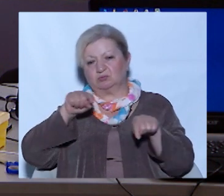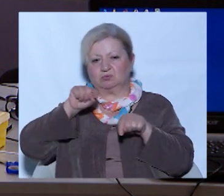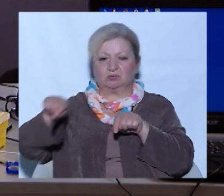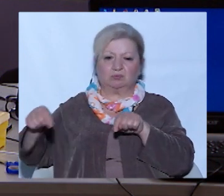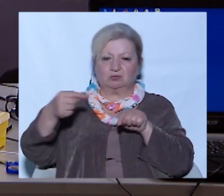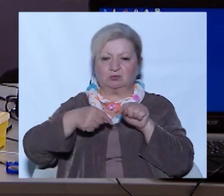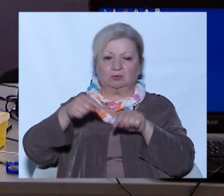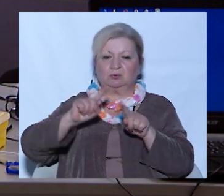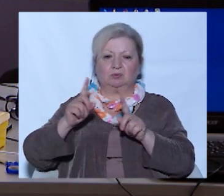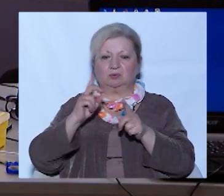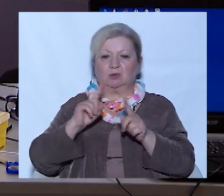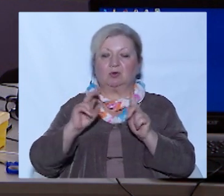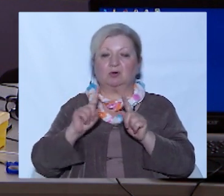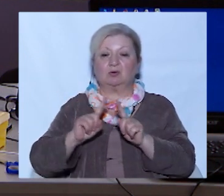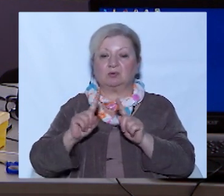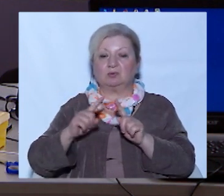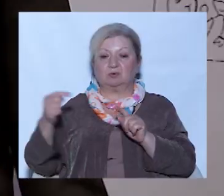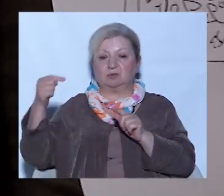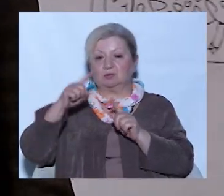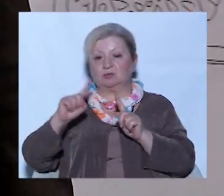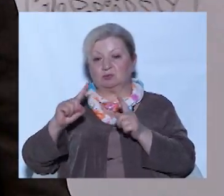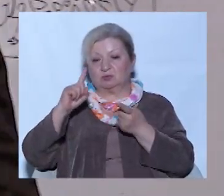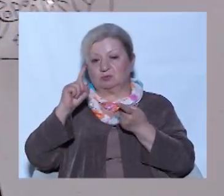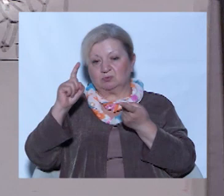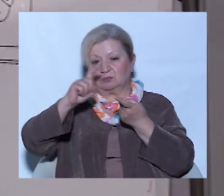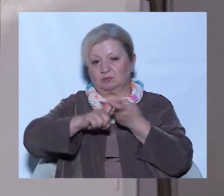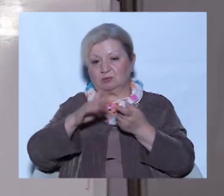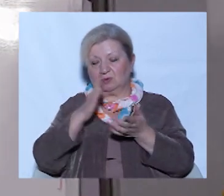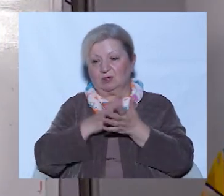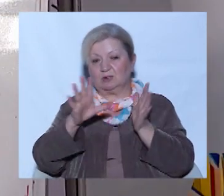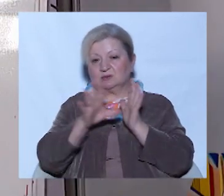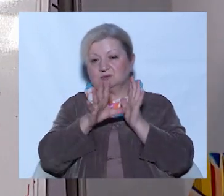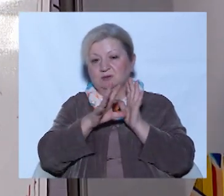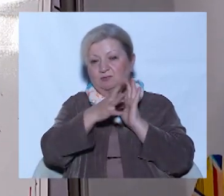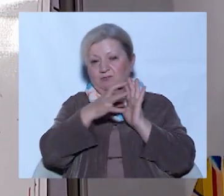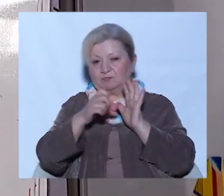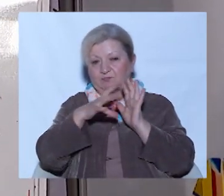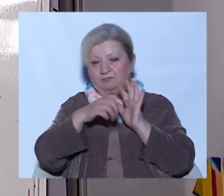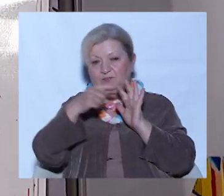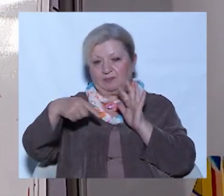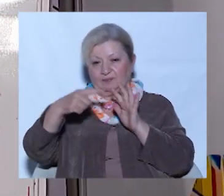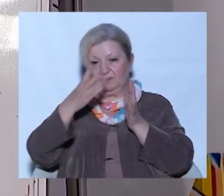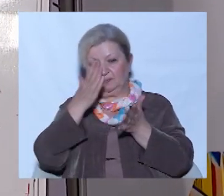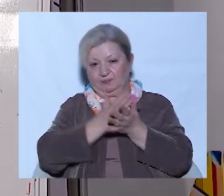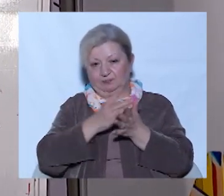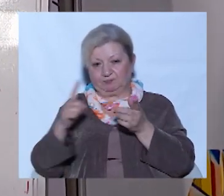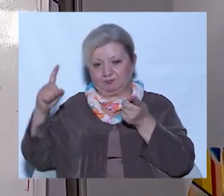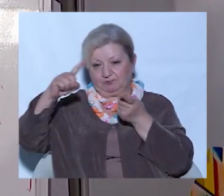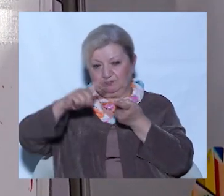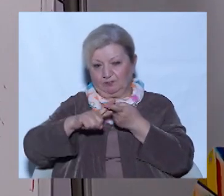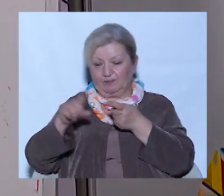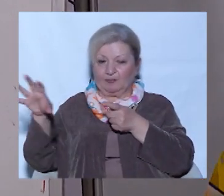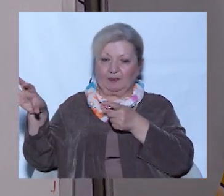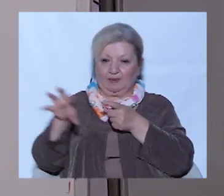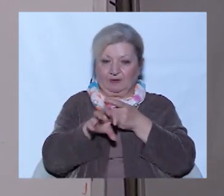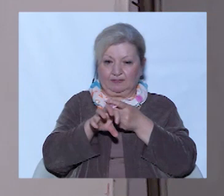და გამომავალი? იმას ნიშნავს, რომ ის ხვია, რომელიც მიერთებულია წყაროსთან, ანუ ელექტრომამოძრავებელი ძალა,